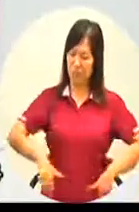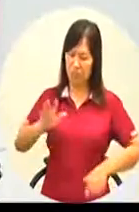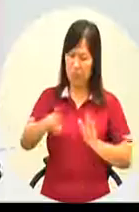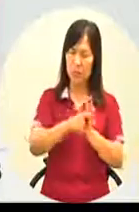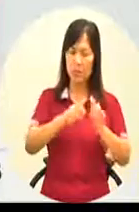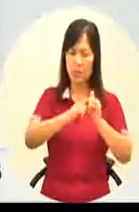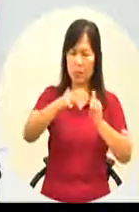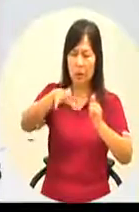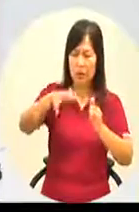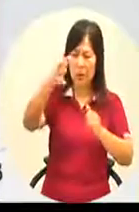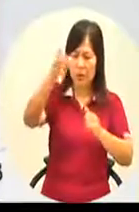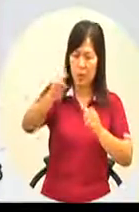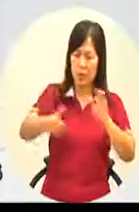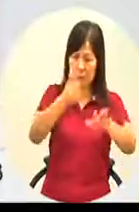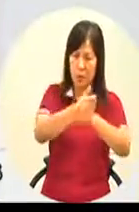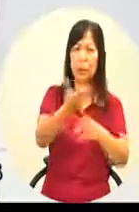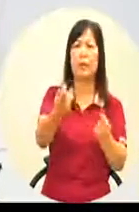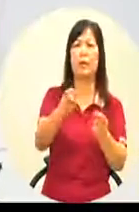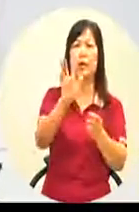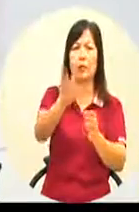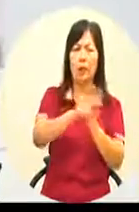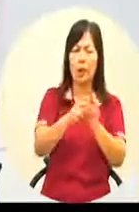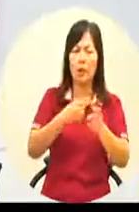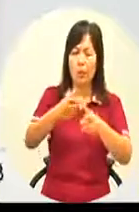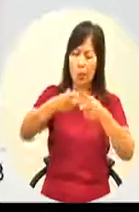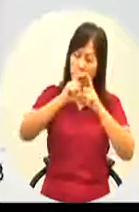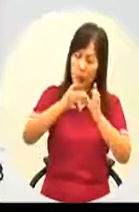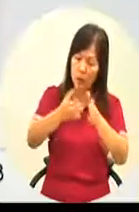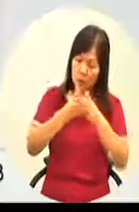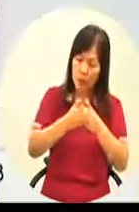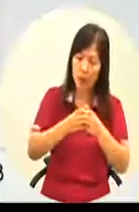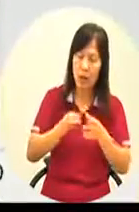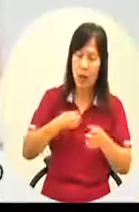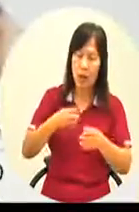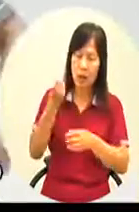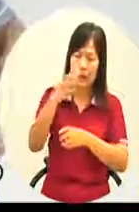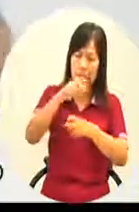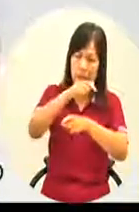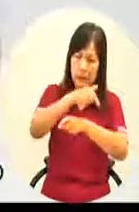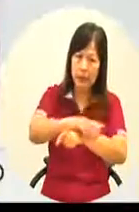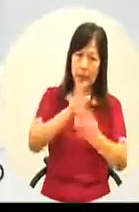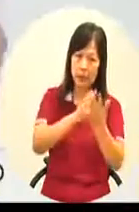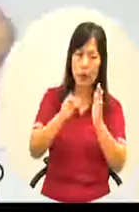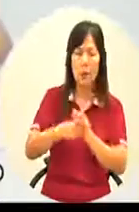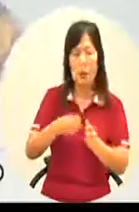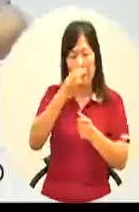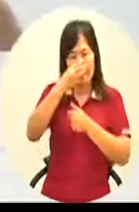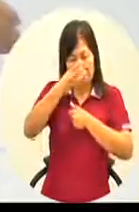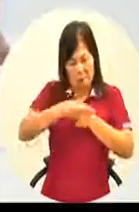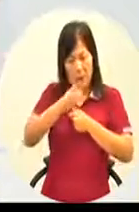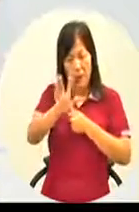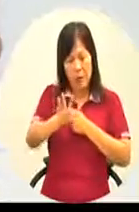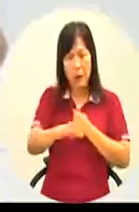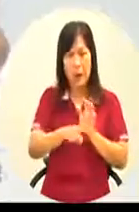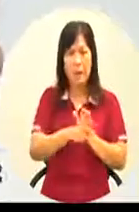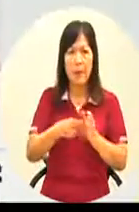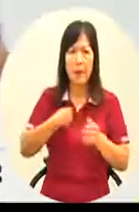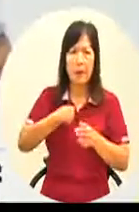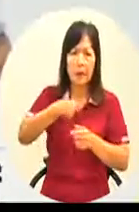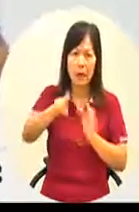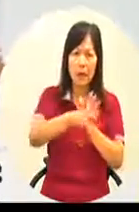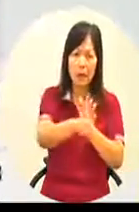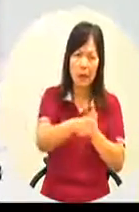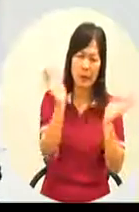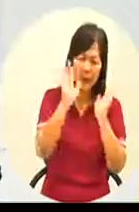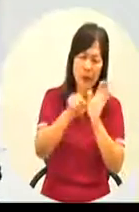局长，你顺便答复一下我刚刚讲的，你们要新南向，结果我被害了，你们还硬把我送回去，小孩子还